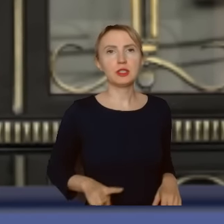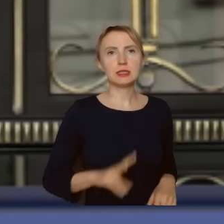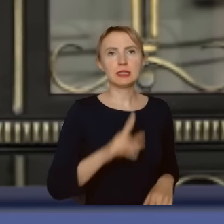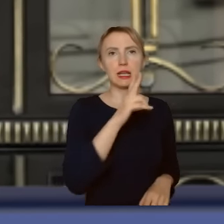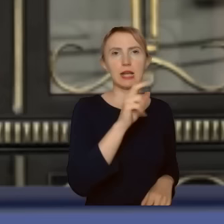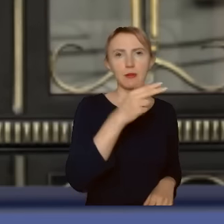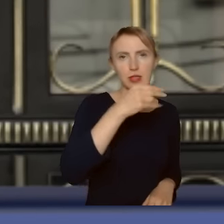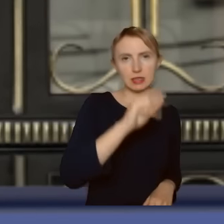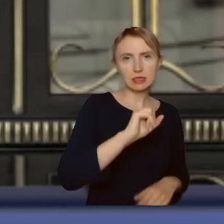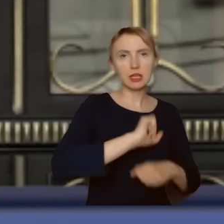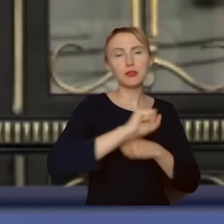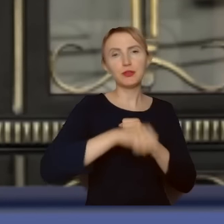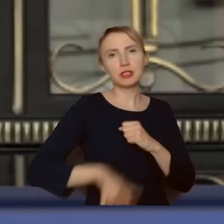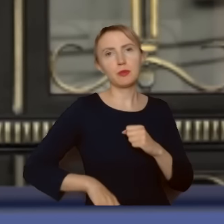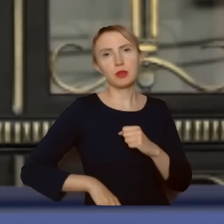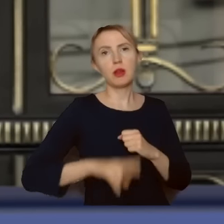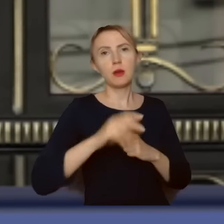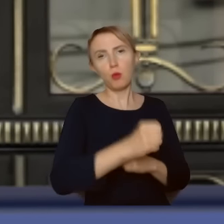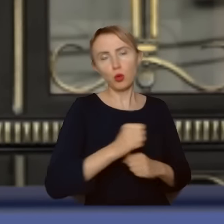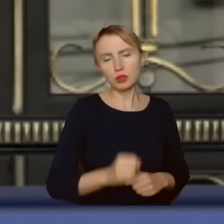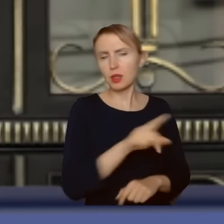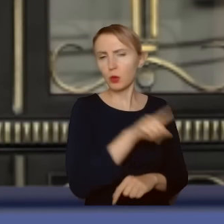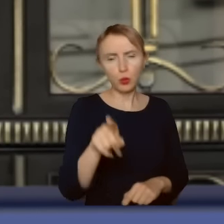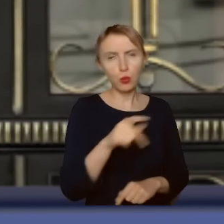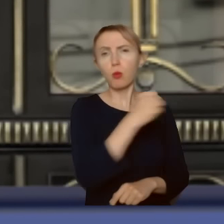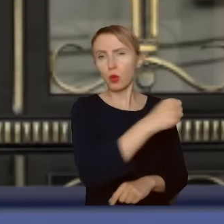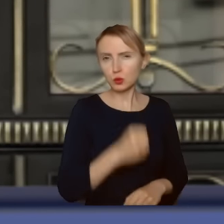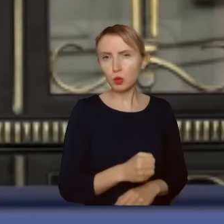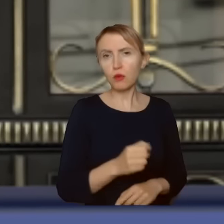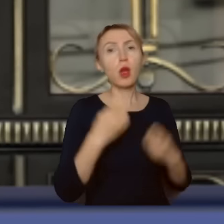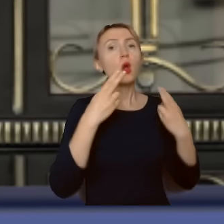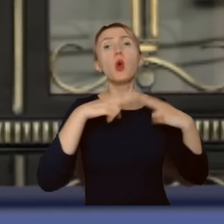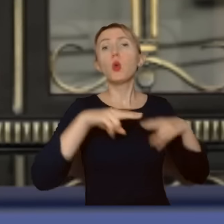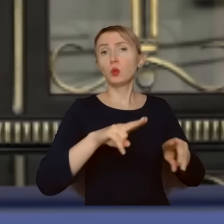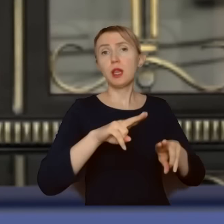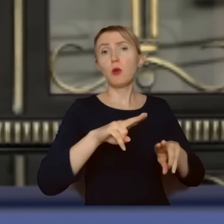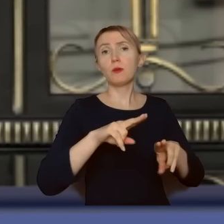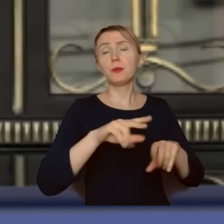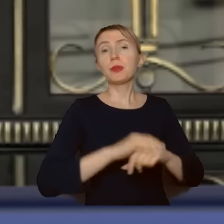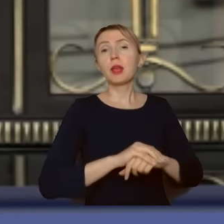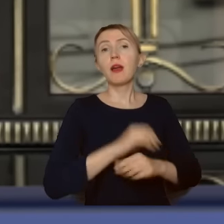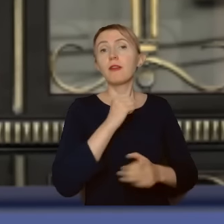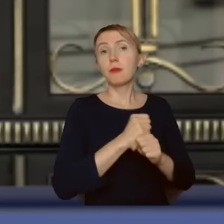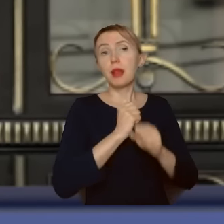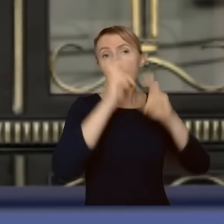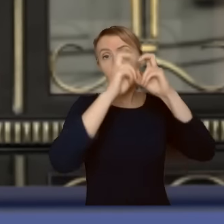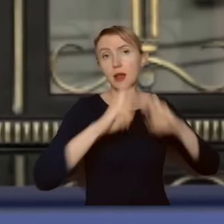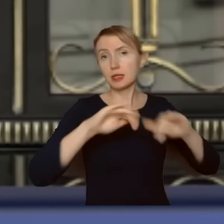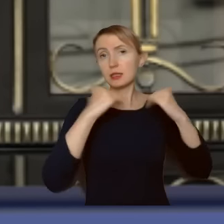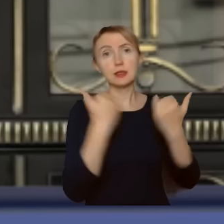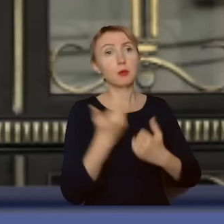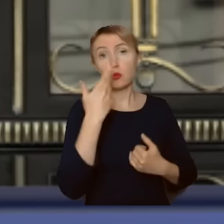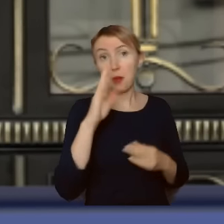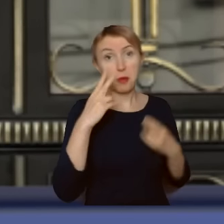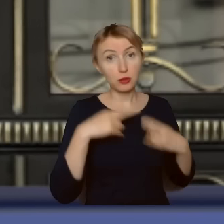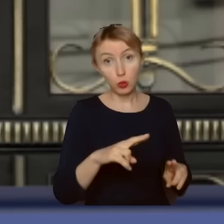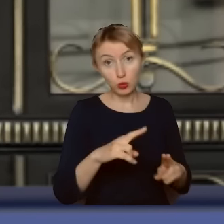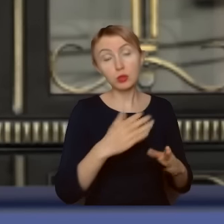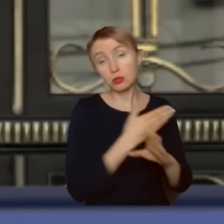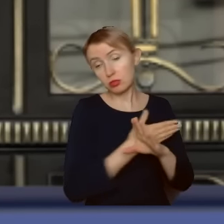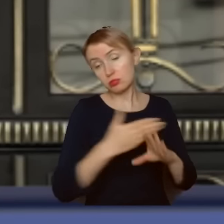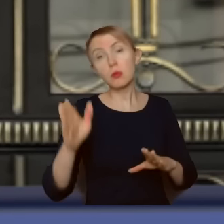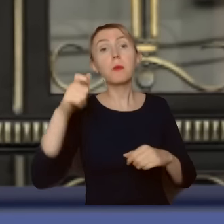pan wiceminister, pan poseł, obydwaj panowie posłowie brali udział w pracach Sejmu, no w dalszym ciągu będzie